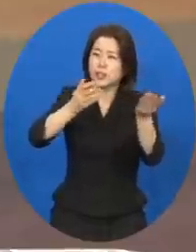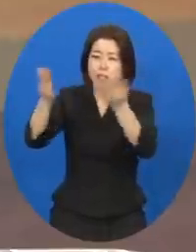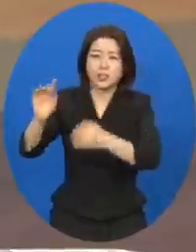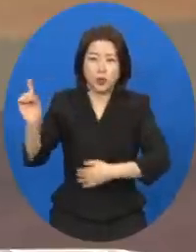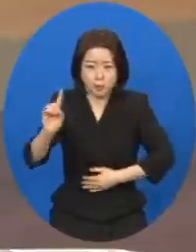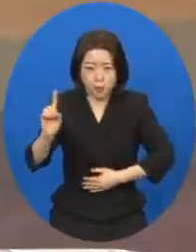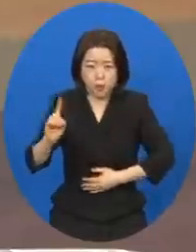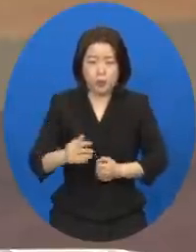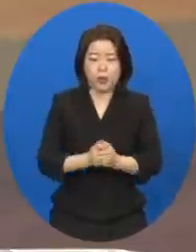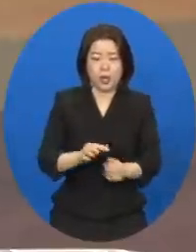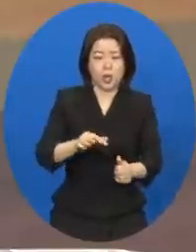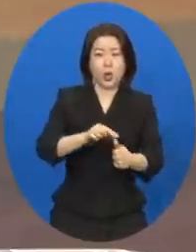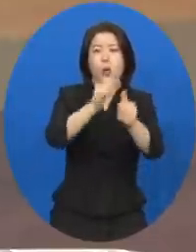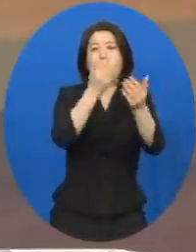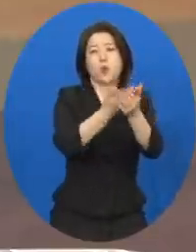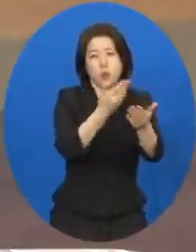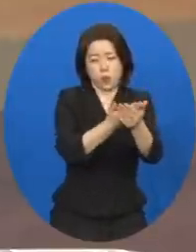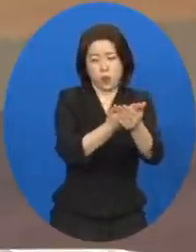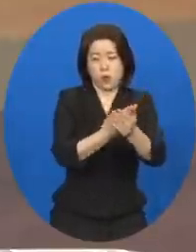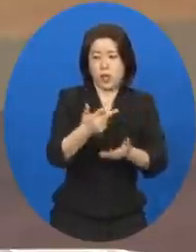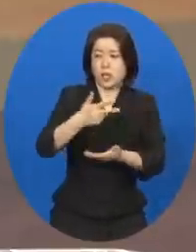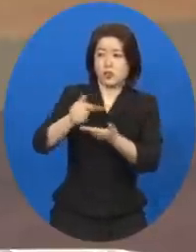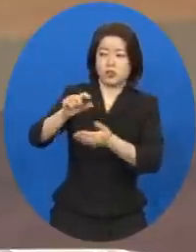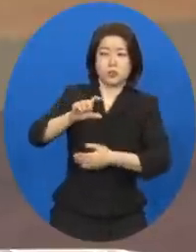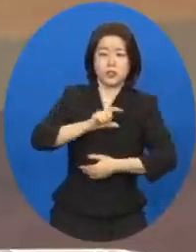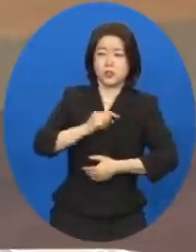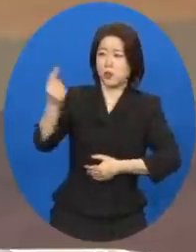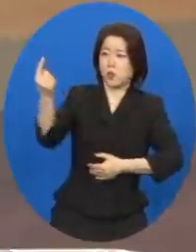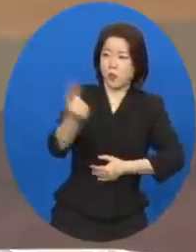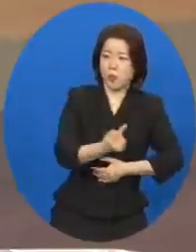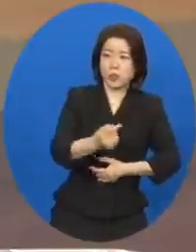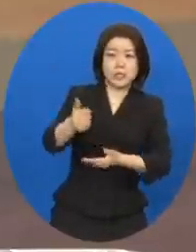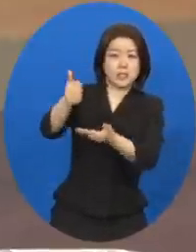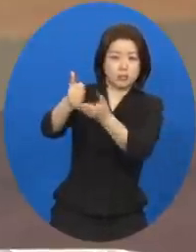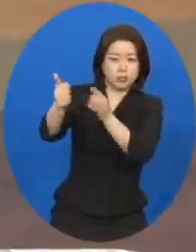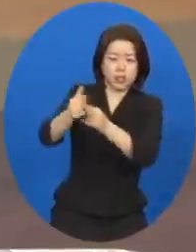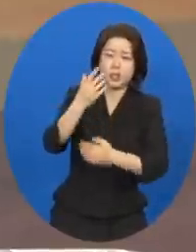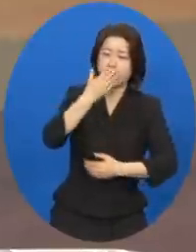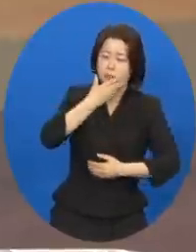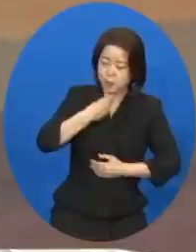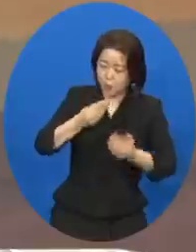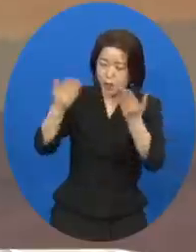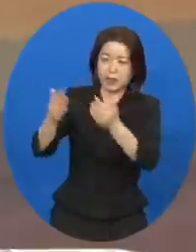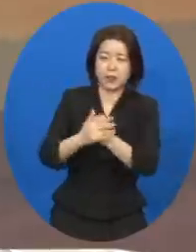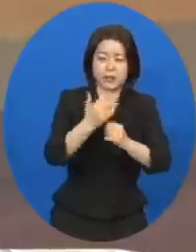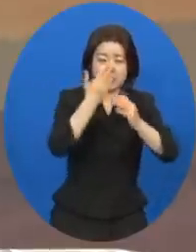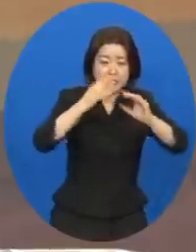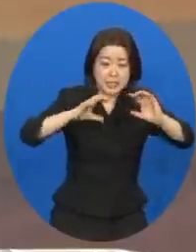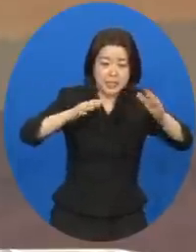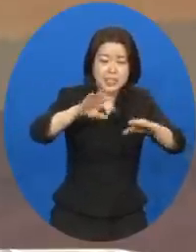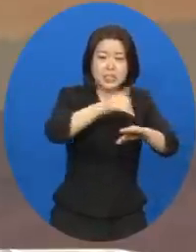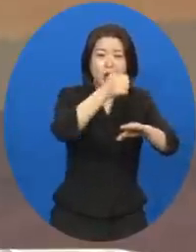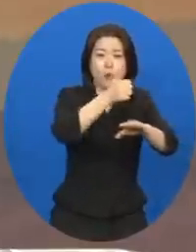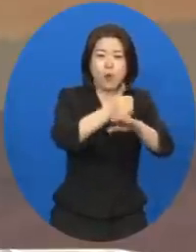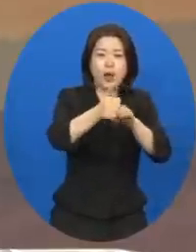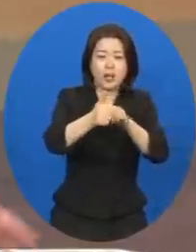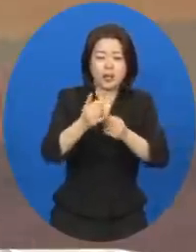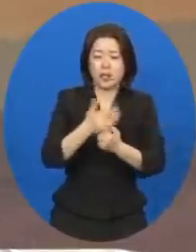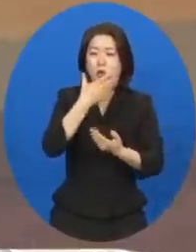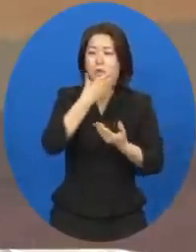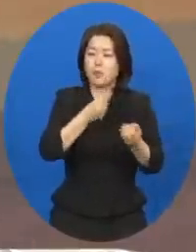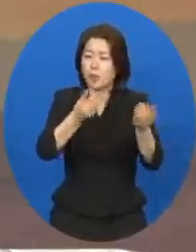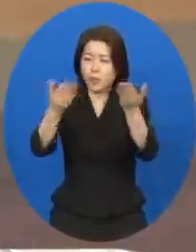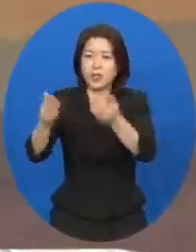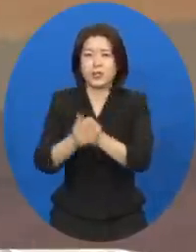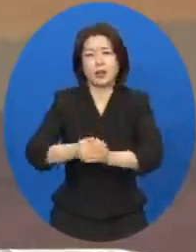호산나 주님의 이름으로 오시는 이에게 복이 있기를 이스라엘의 왕에게 복이 있기를